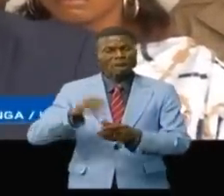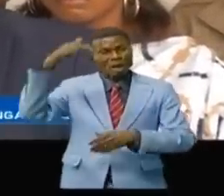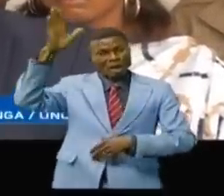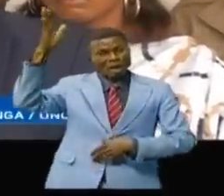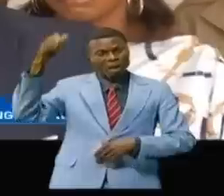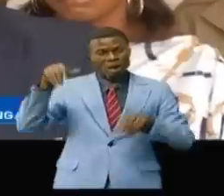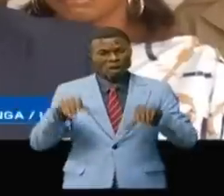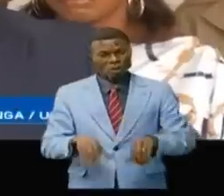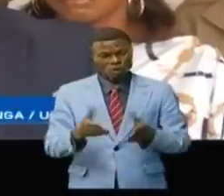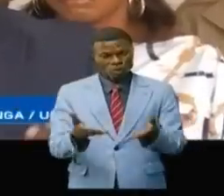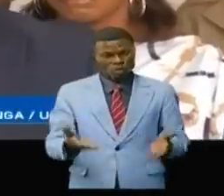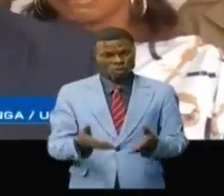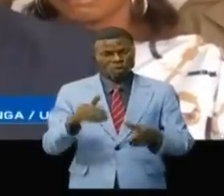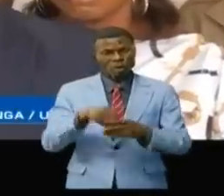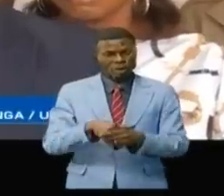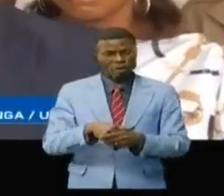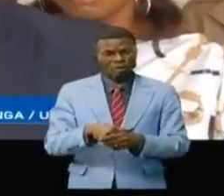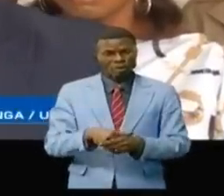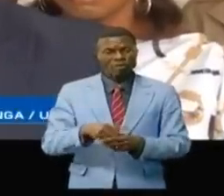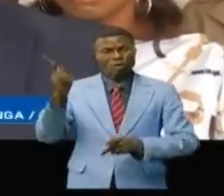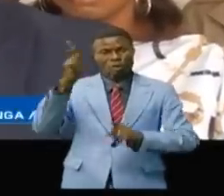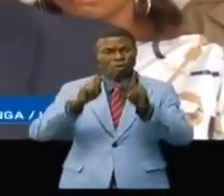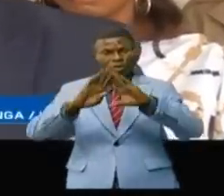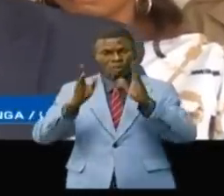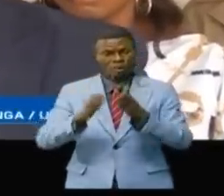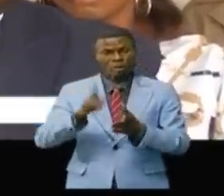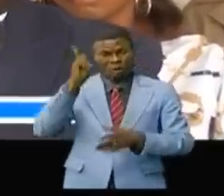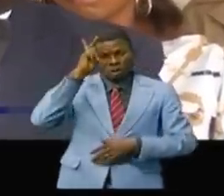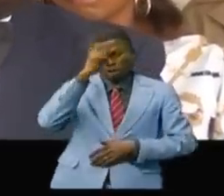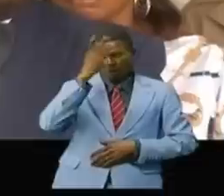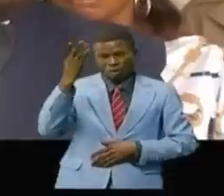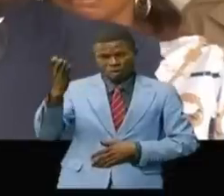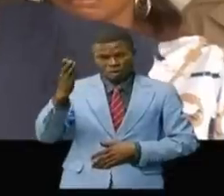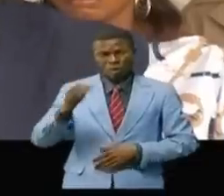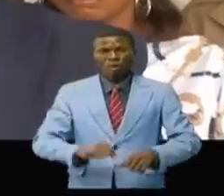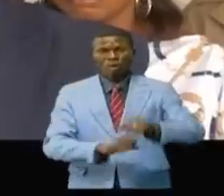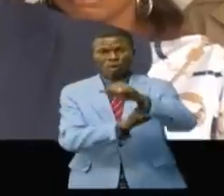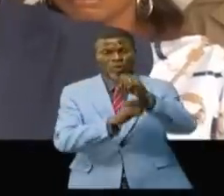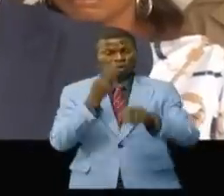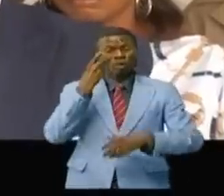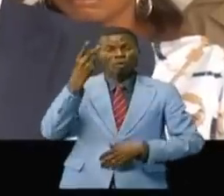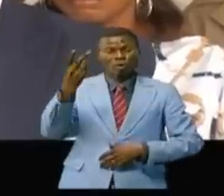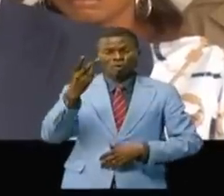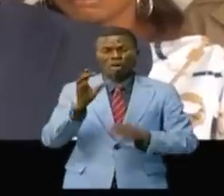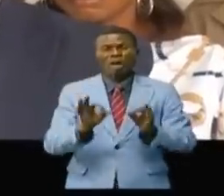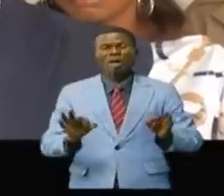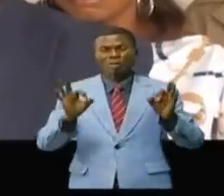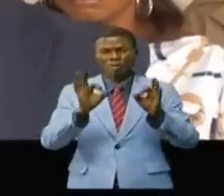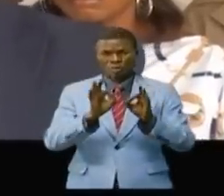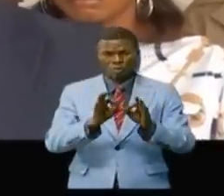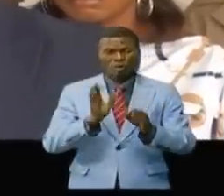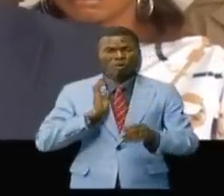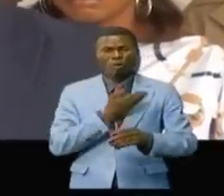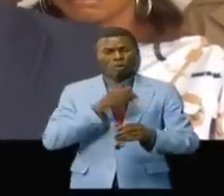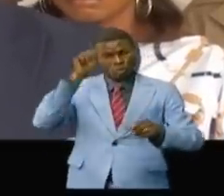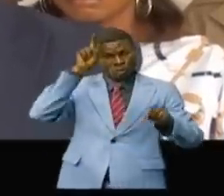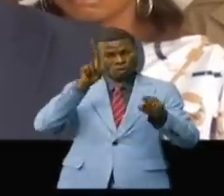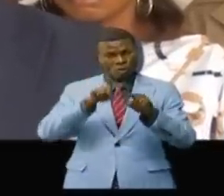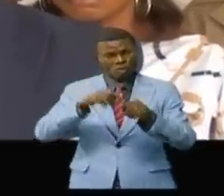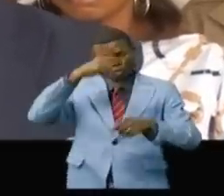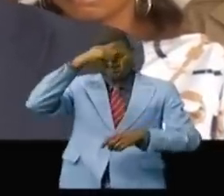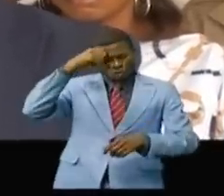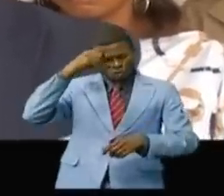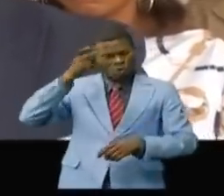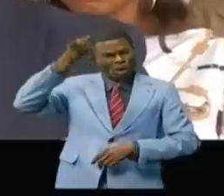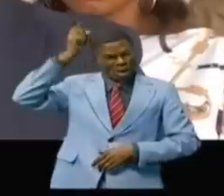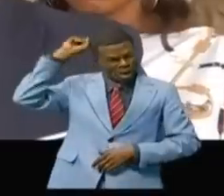au pays, également à la population katangaise, d'accompagner cette mission noble. Nos frères qui ont souffert